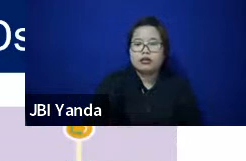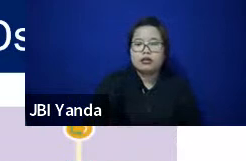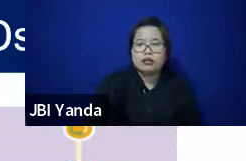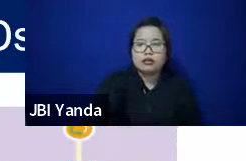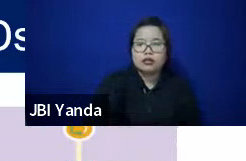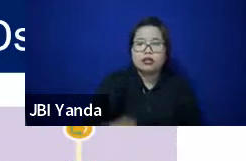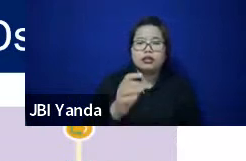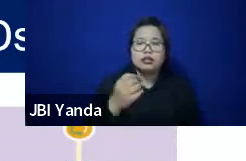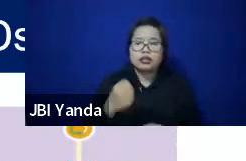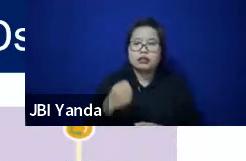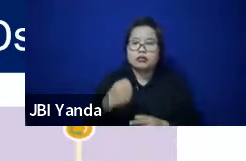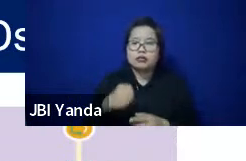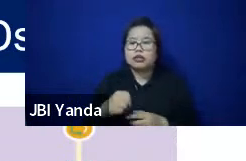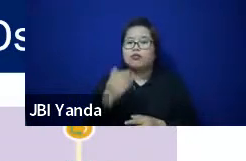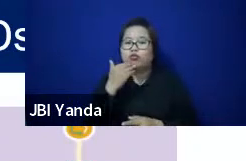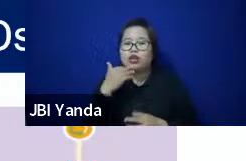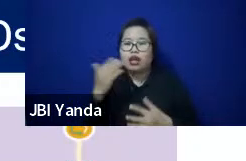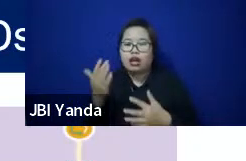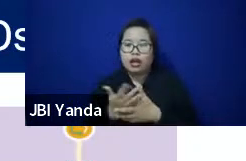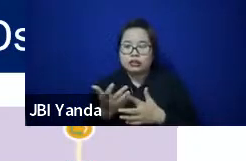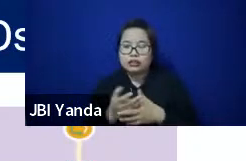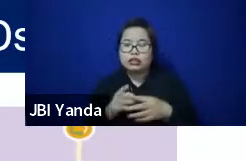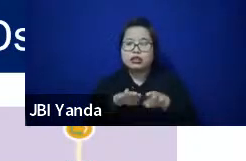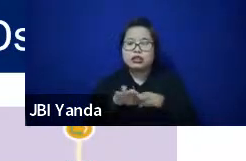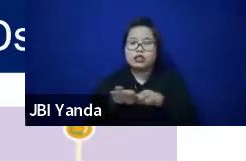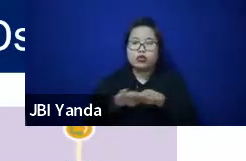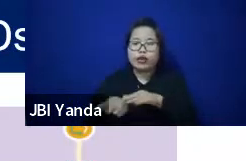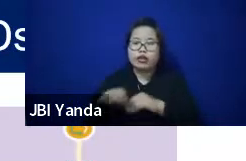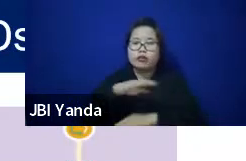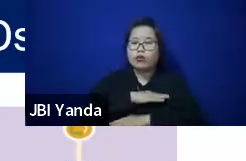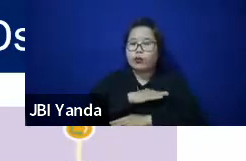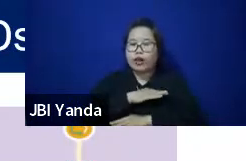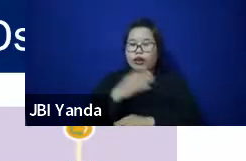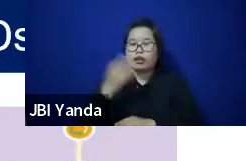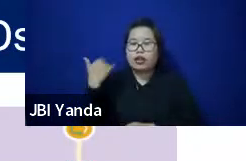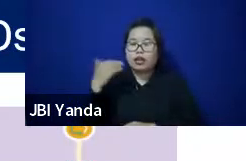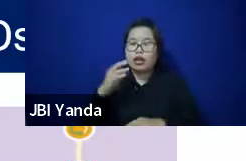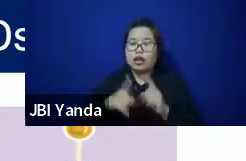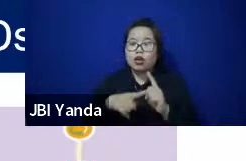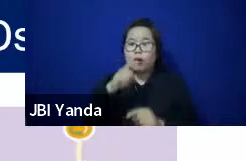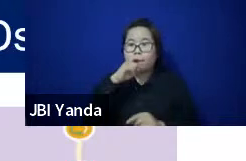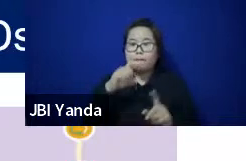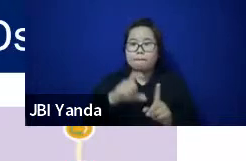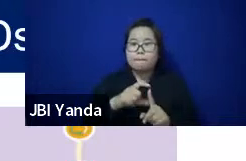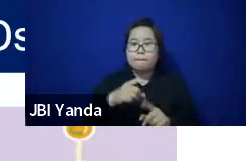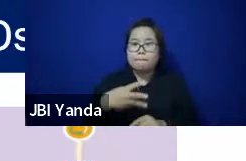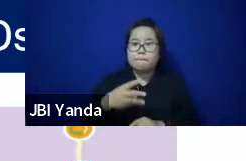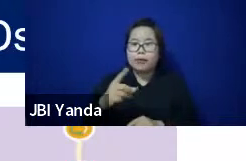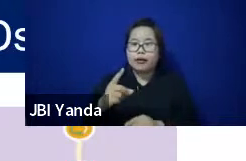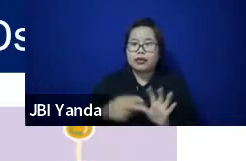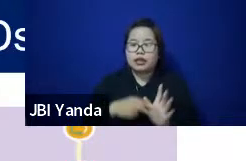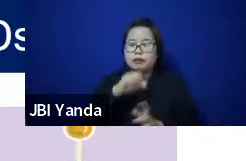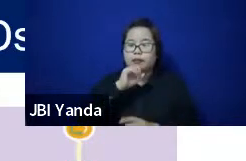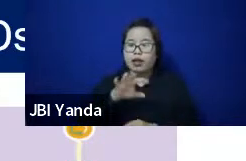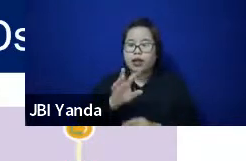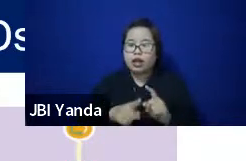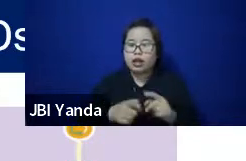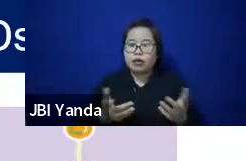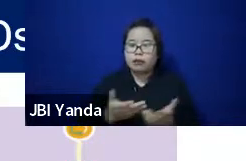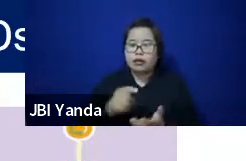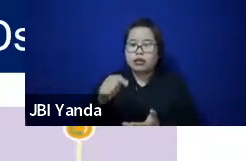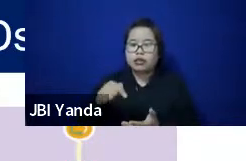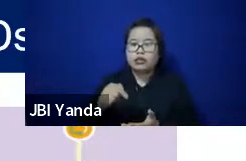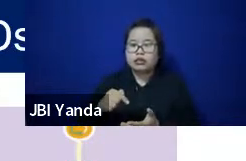bisa mudah mengakses ya kan sesuai dengan kebutuhannya tadi. Kalau Pak Darren tadi bilang people center delivery, ini